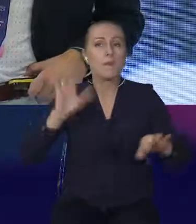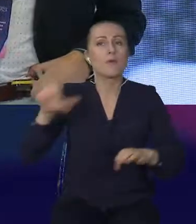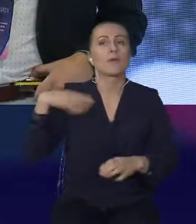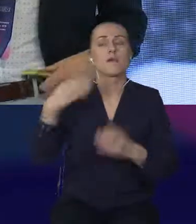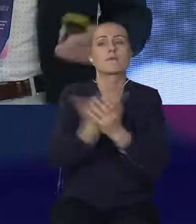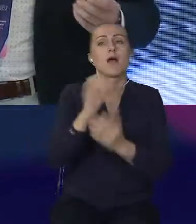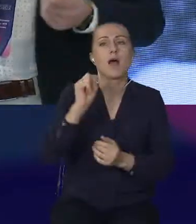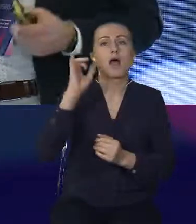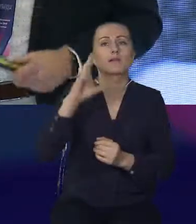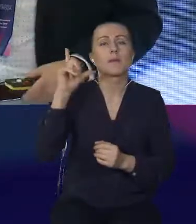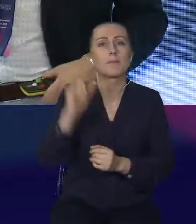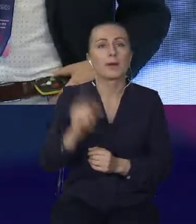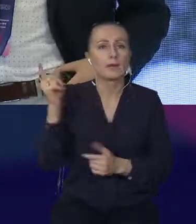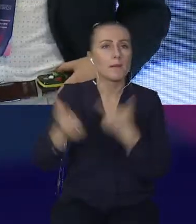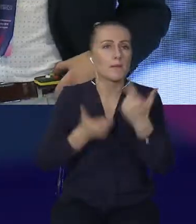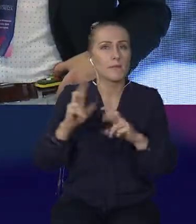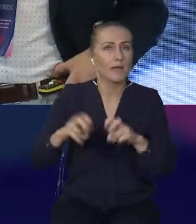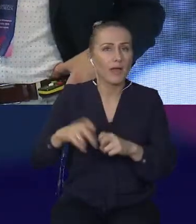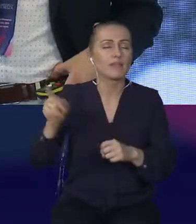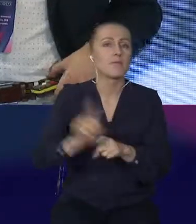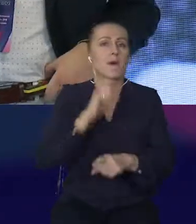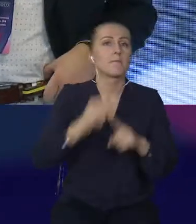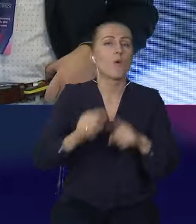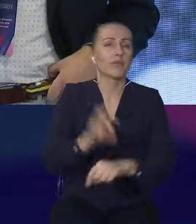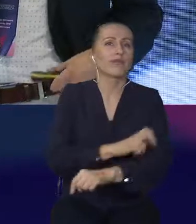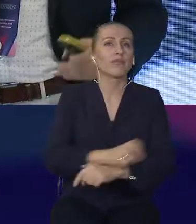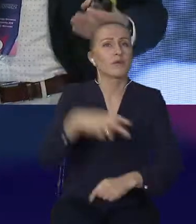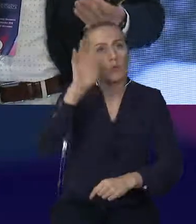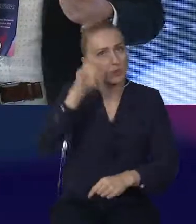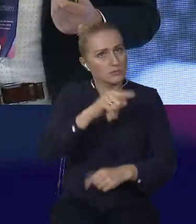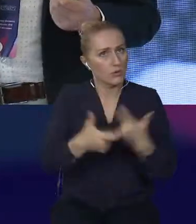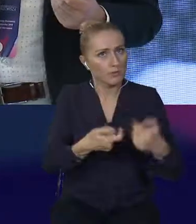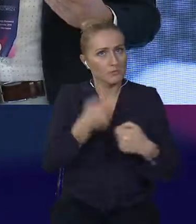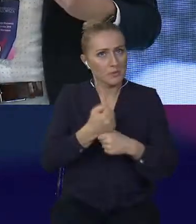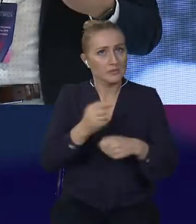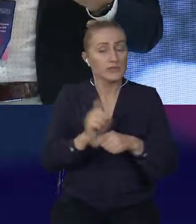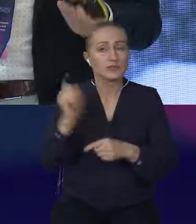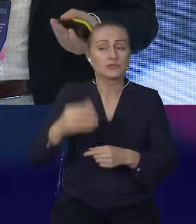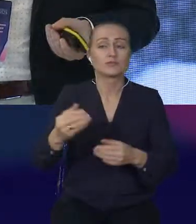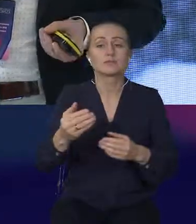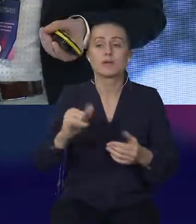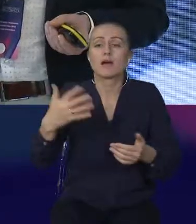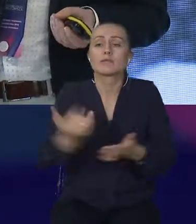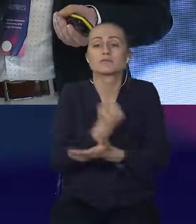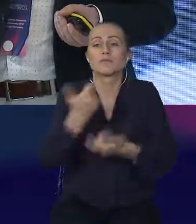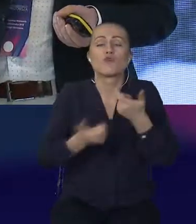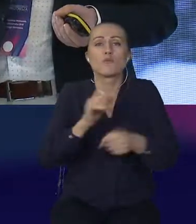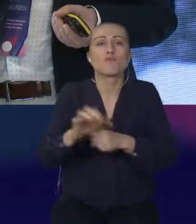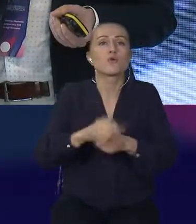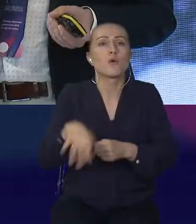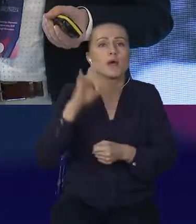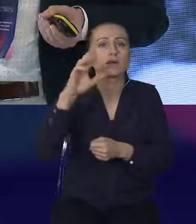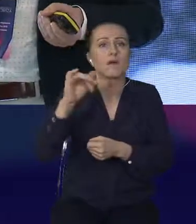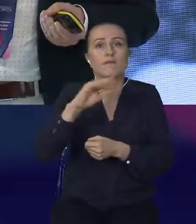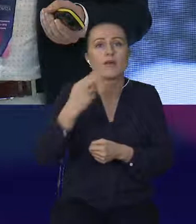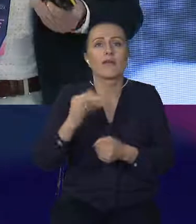szczególności tutaj badania firmy AGP i Politechniki Łódzkiej, umożliwiły pozyskiwanie tego grafenu i naniesienie je na ten produkt, z którego ta rama